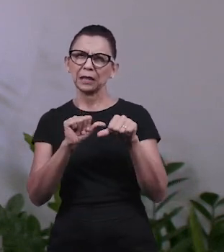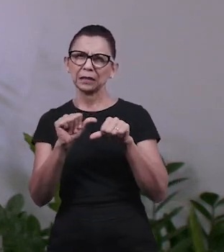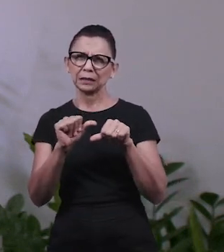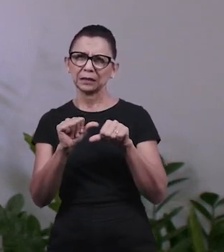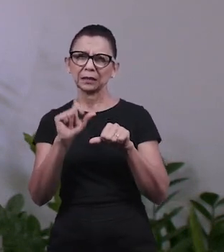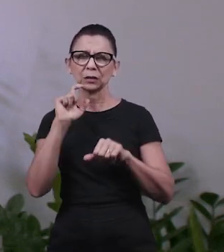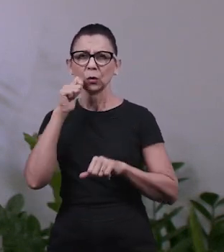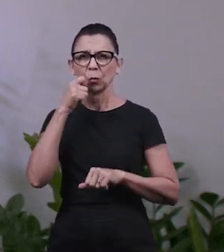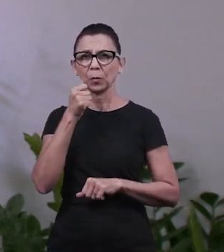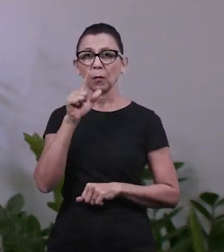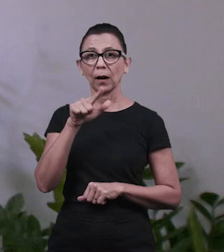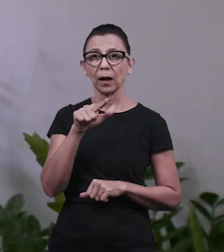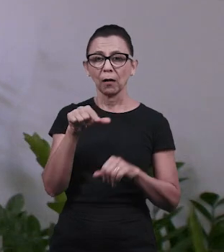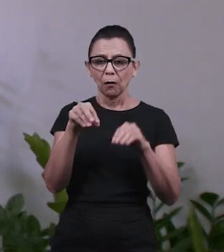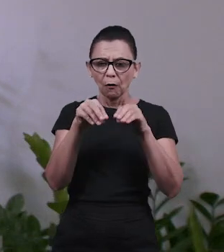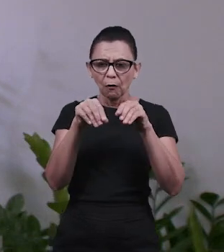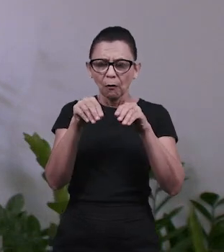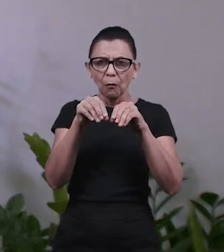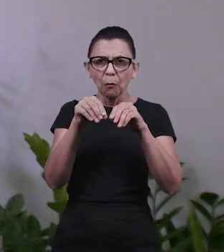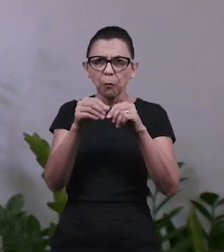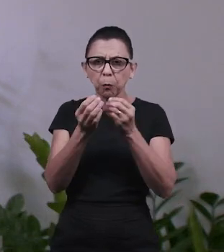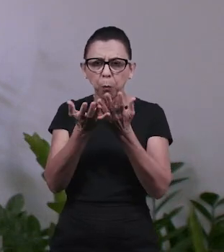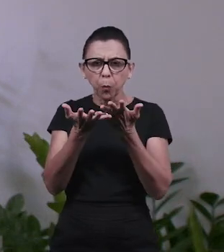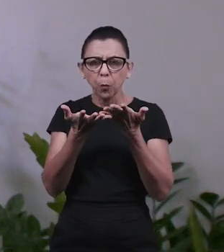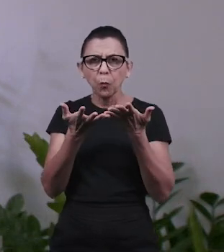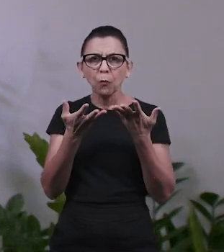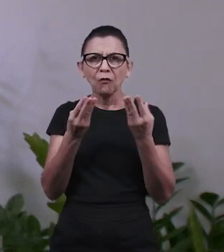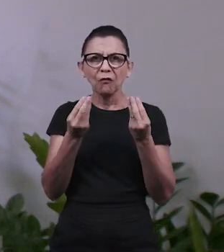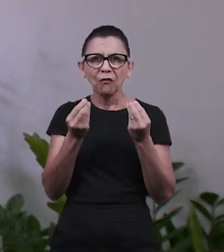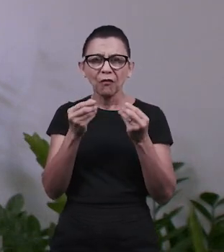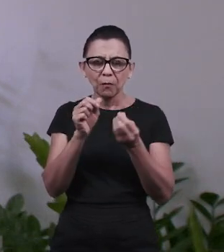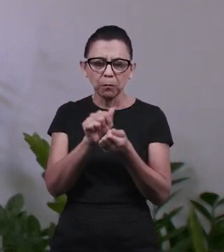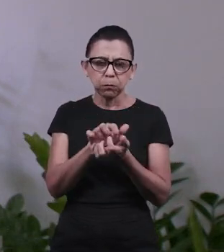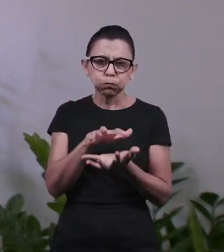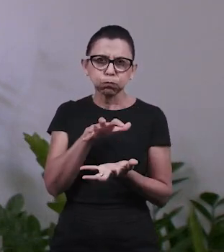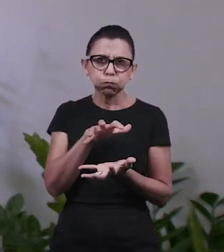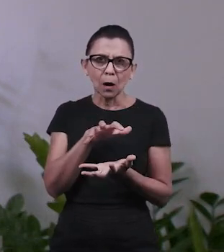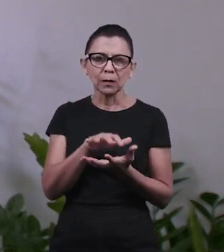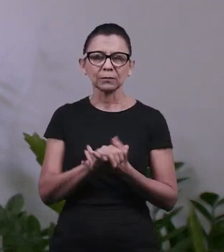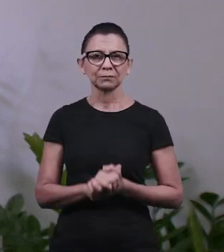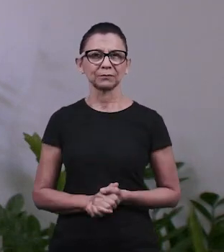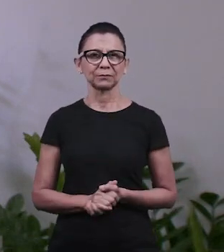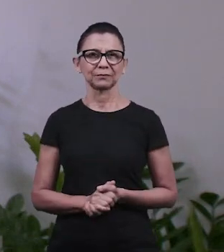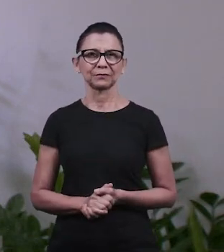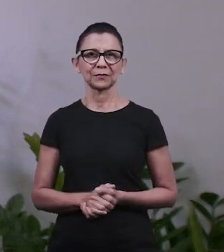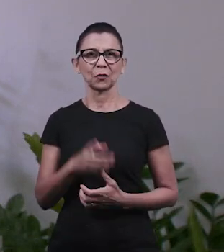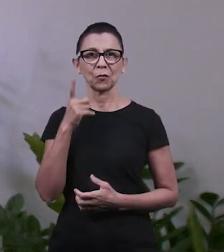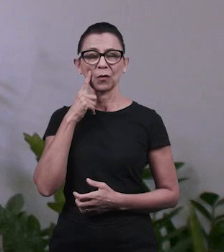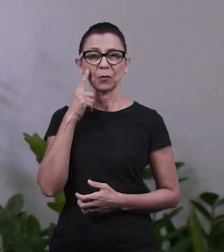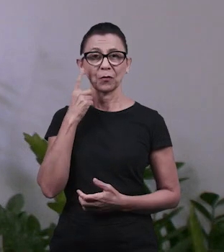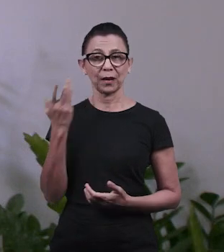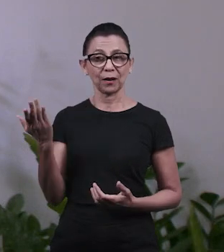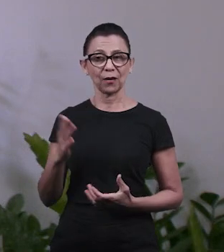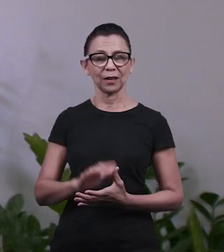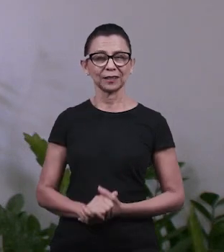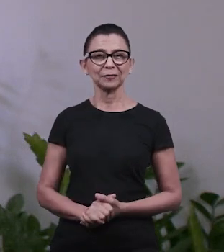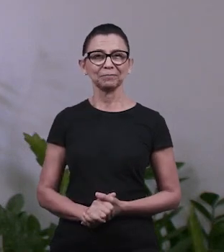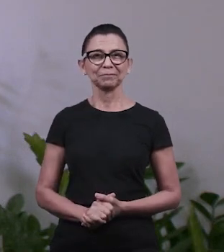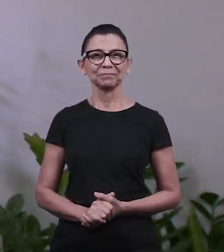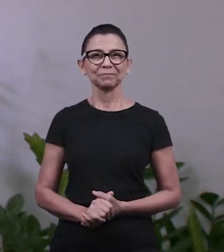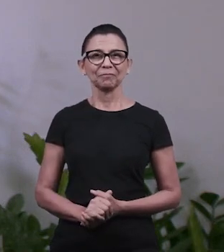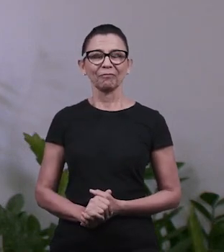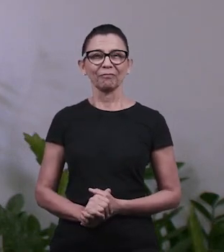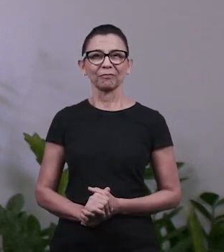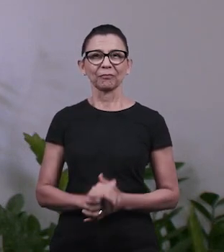составляющие хлеба. Это закваска или дрожжи. Сегодня уроки для детей и подростков. Учитель Андрея